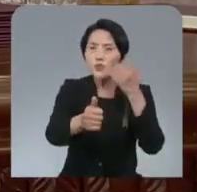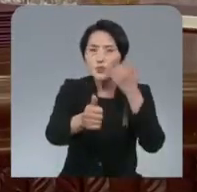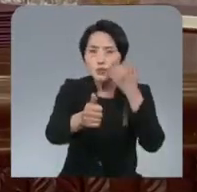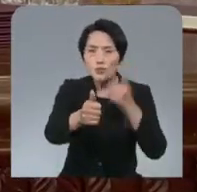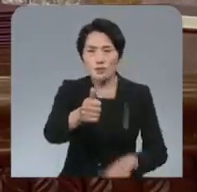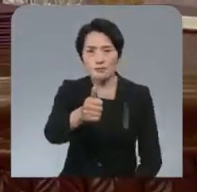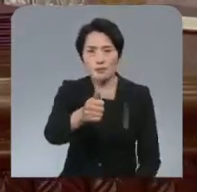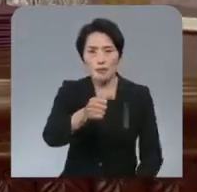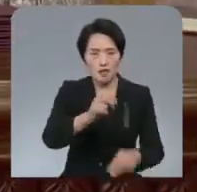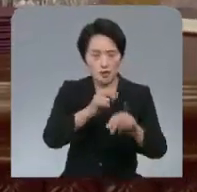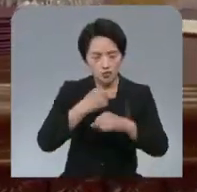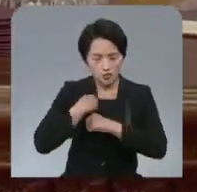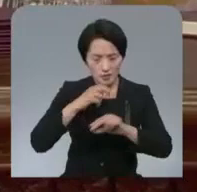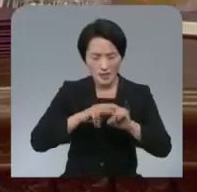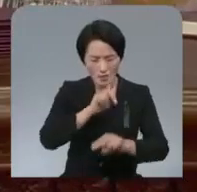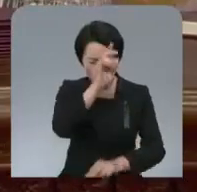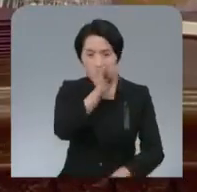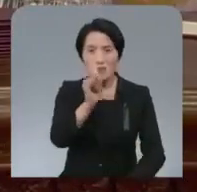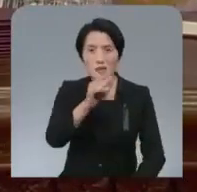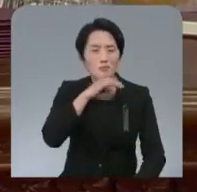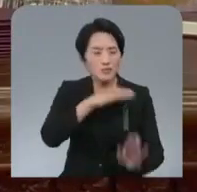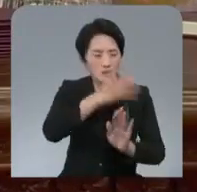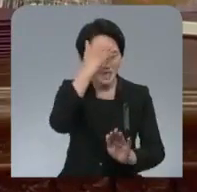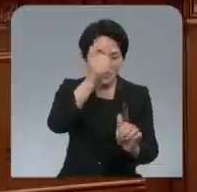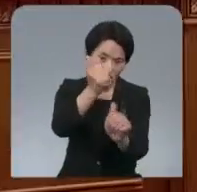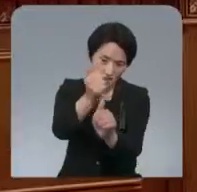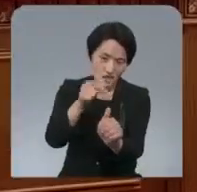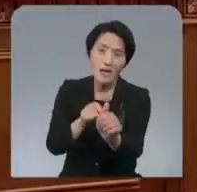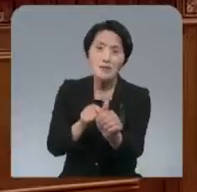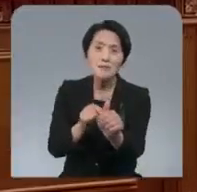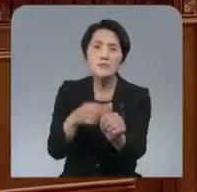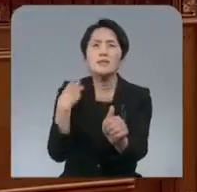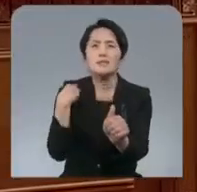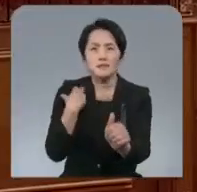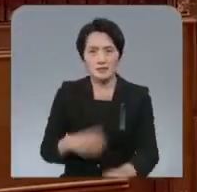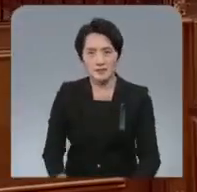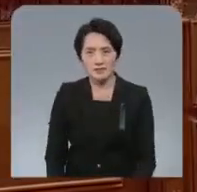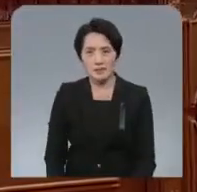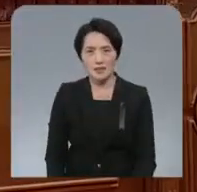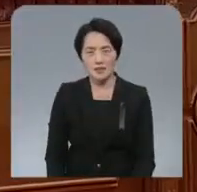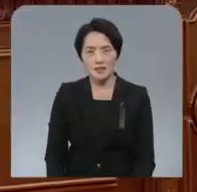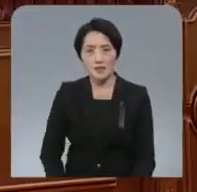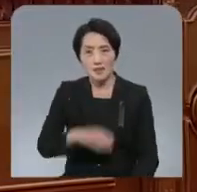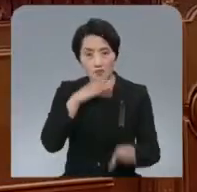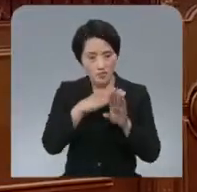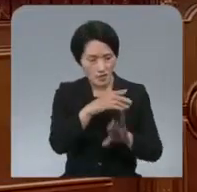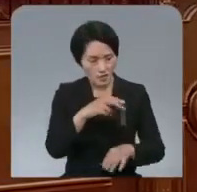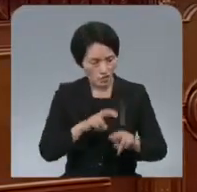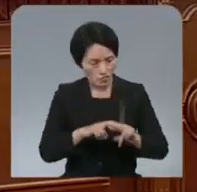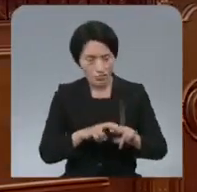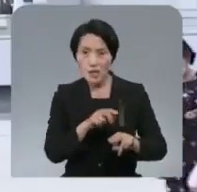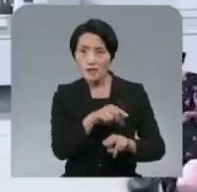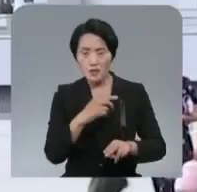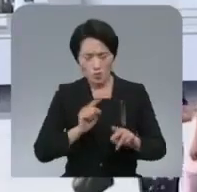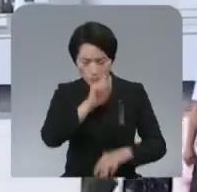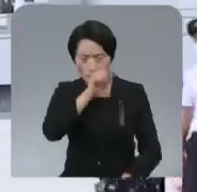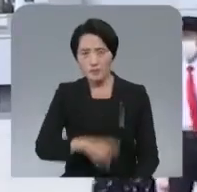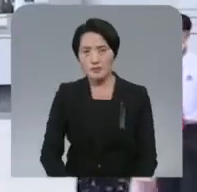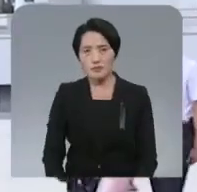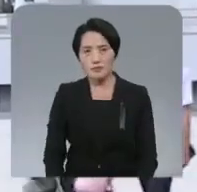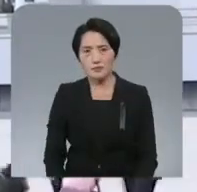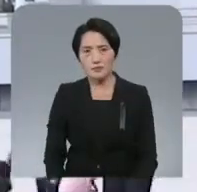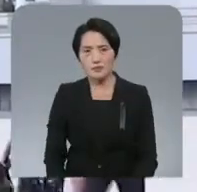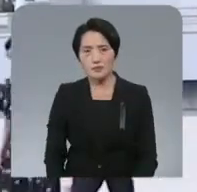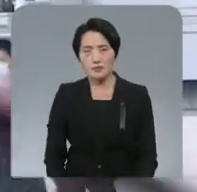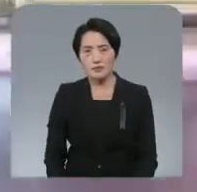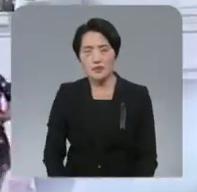正天尤其强调，若韩美企图对北韩动武，北韩将立即使用特殊武力手段，并称不要以为